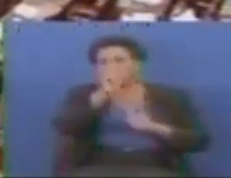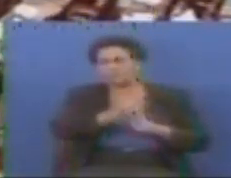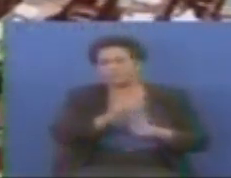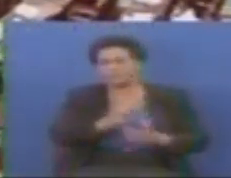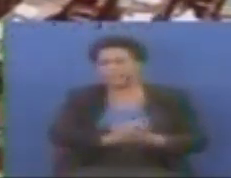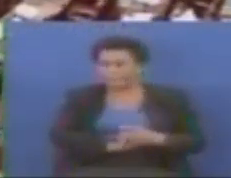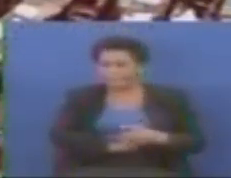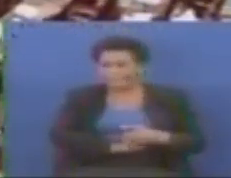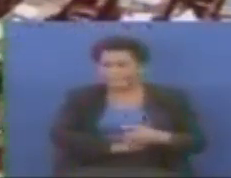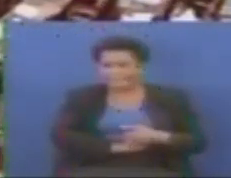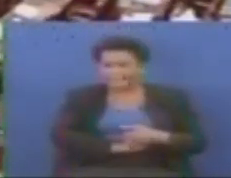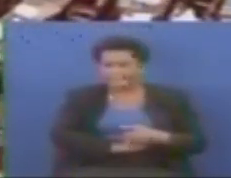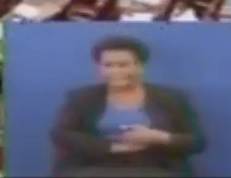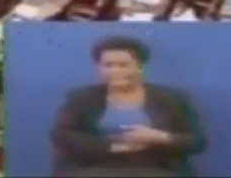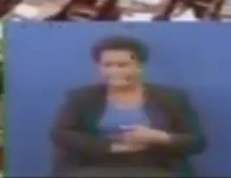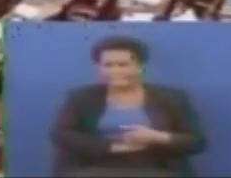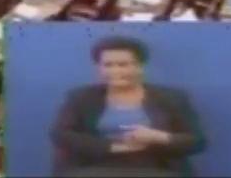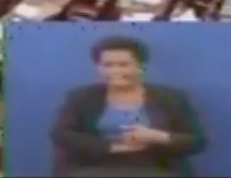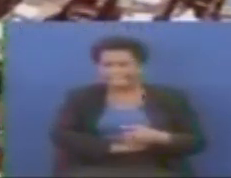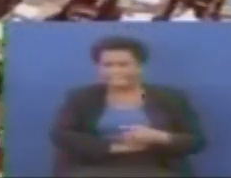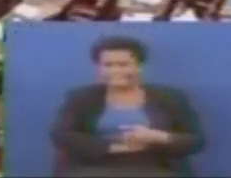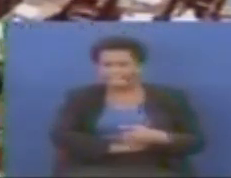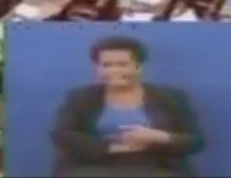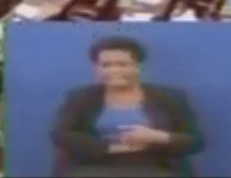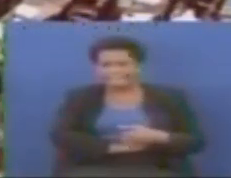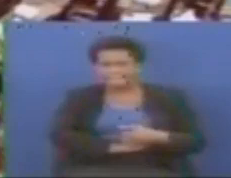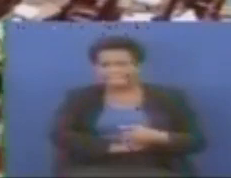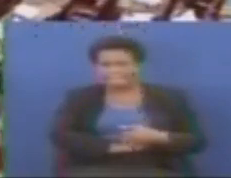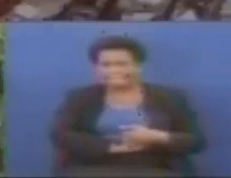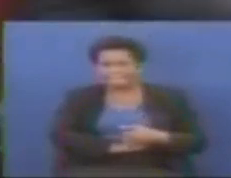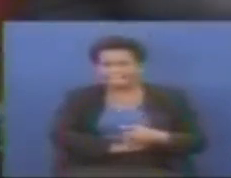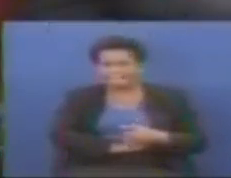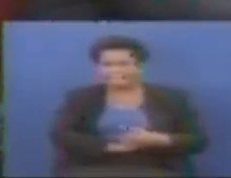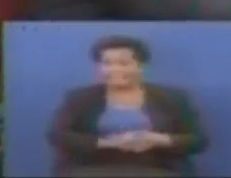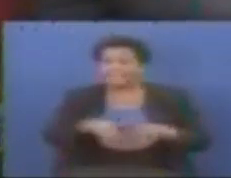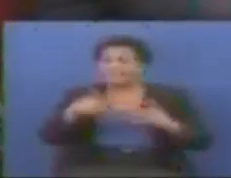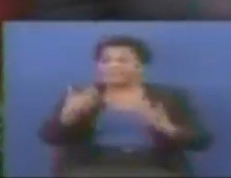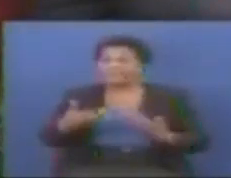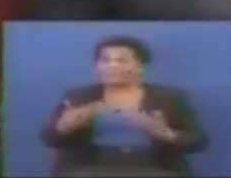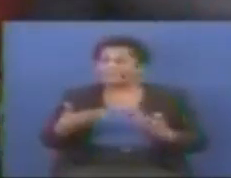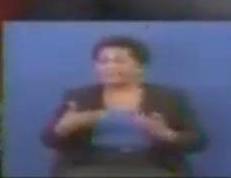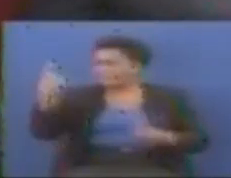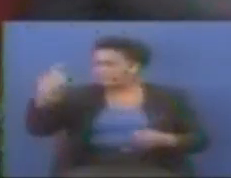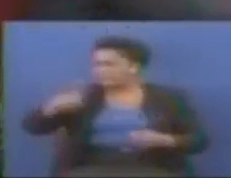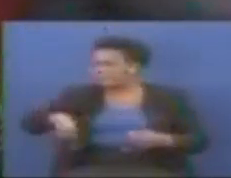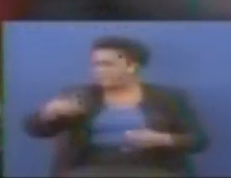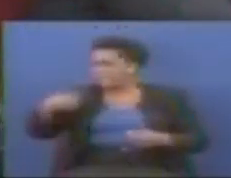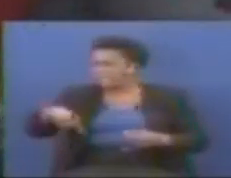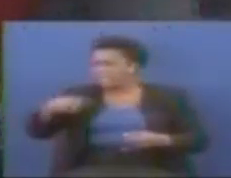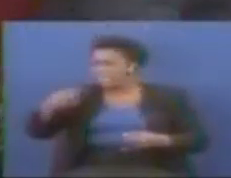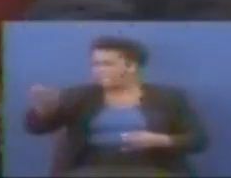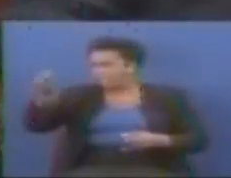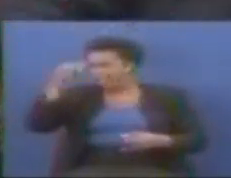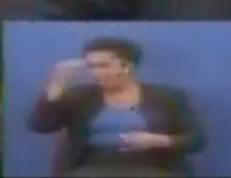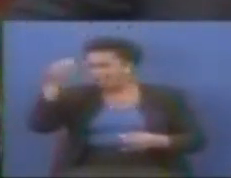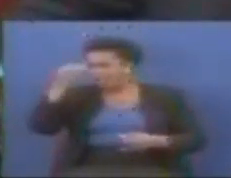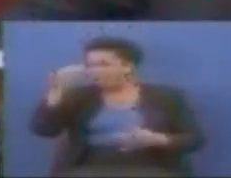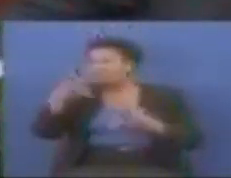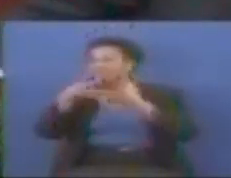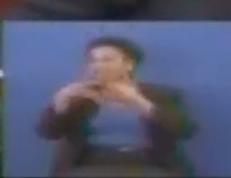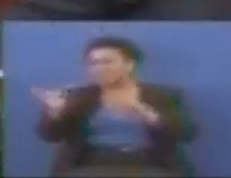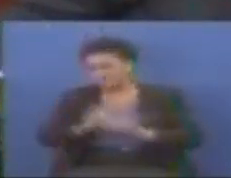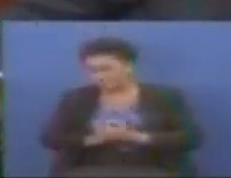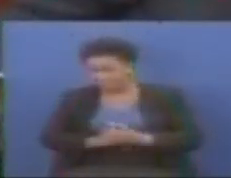maamuzi ya serikali kuhitimisha utoaji wa mafunzo ya walimu kwa wahitimu wa darasa la saba, walimu daraja la